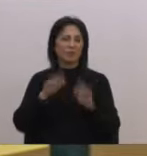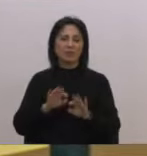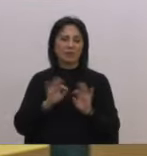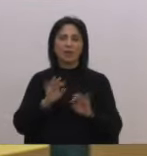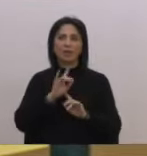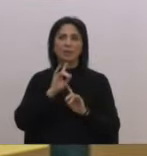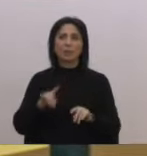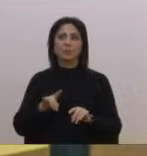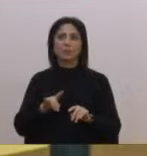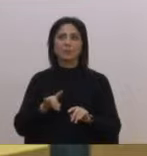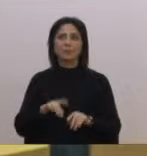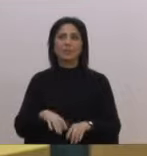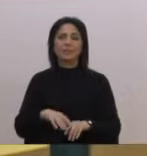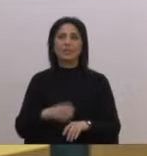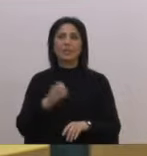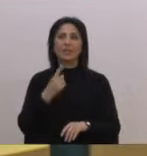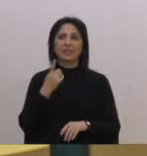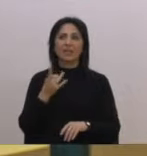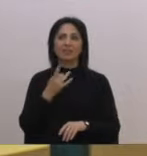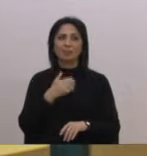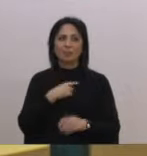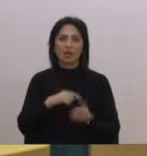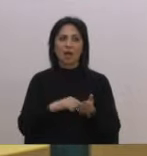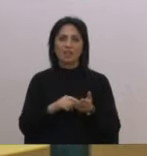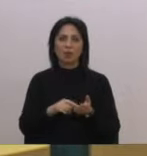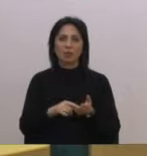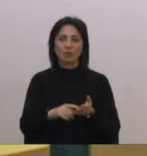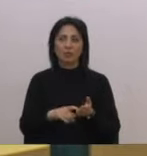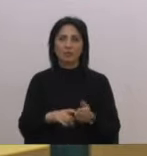miukhvebi. Kide verjel minda gausva khaze.